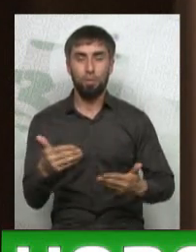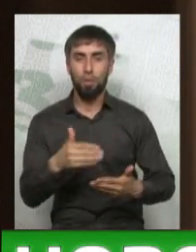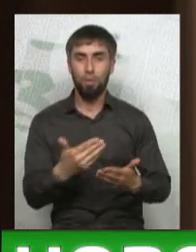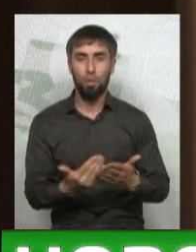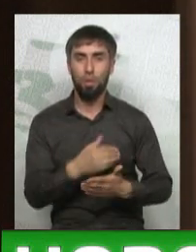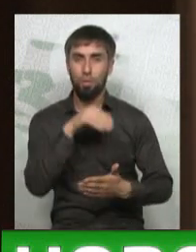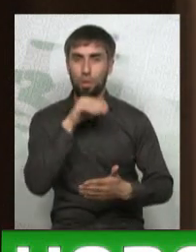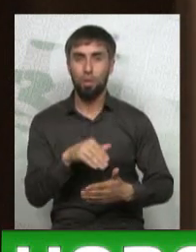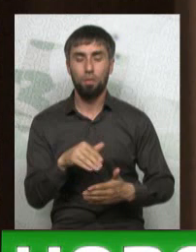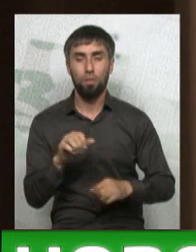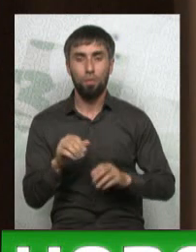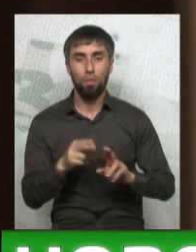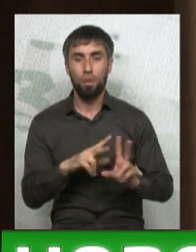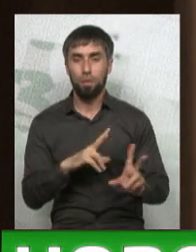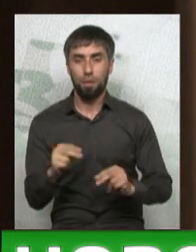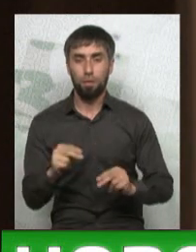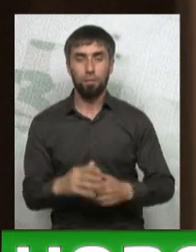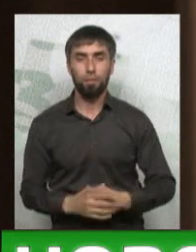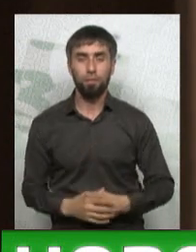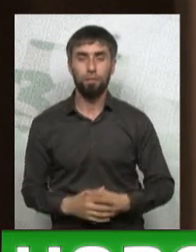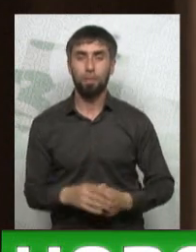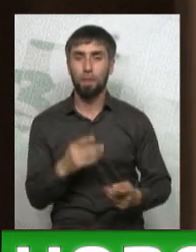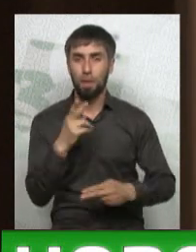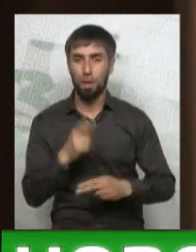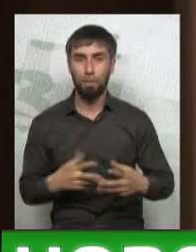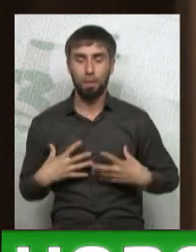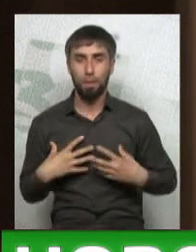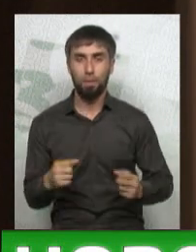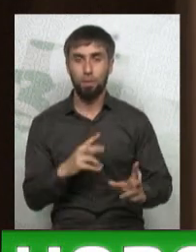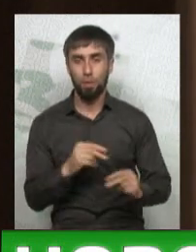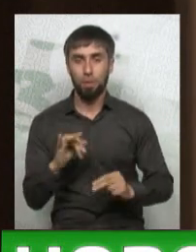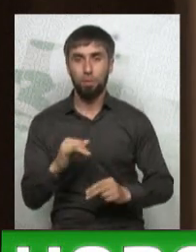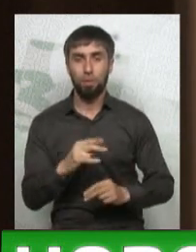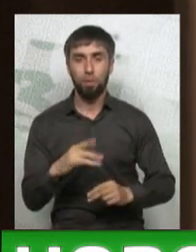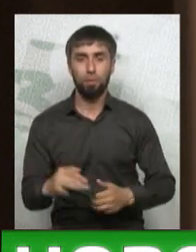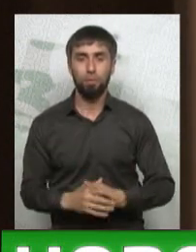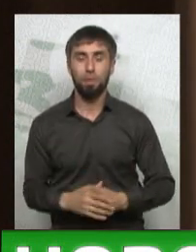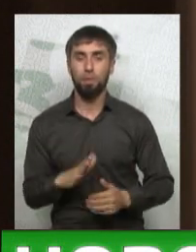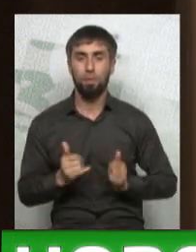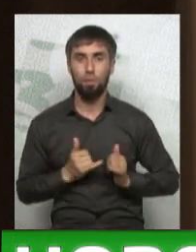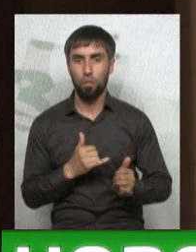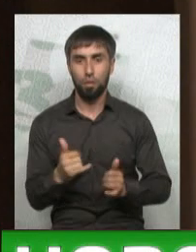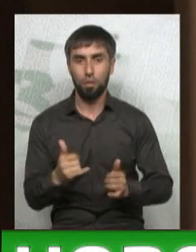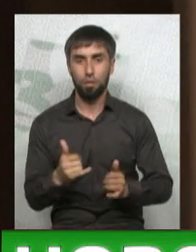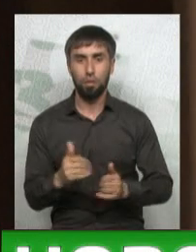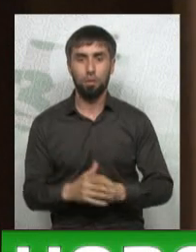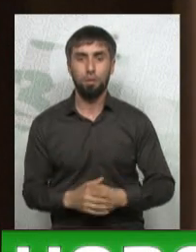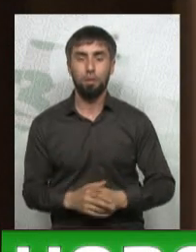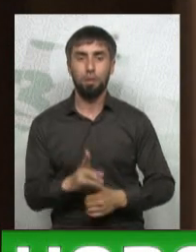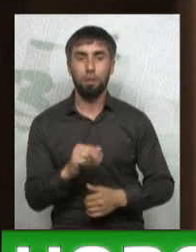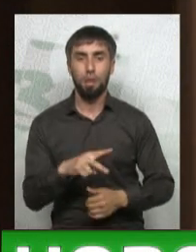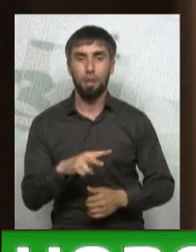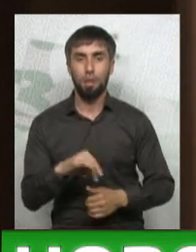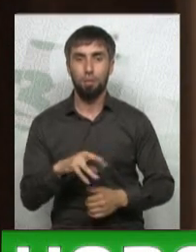профессиональных успехов, мира и благополучия в семьях. Крепкого вам здоровья, счастья и удачи. С уважением, Махмутали